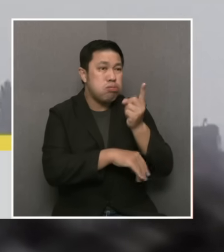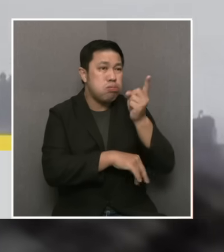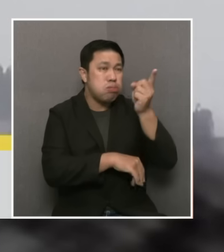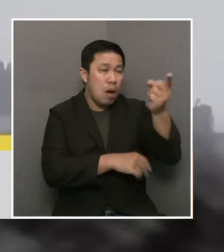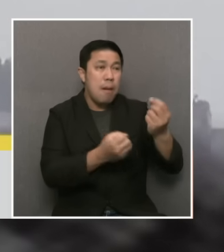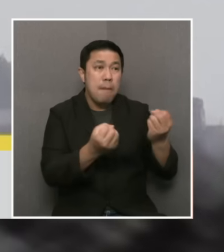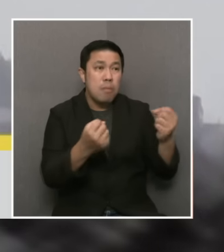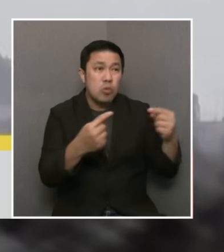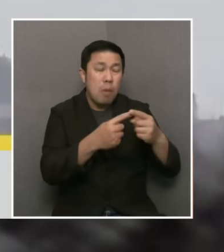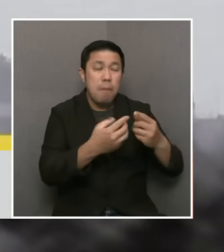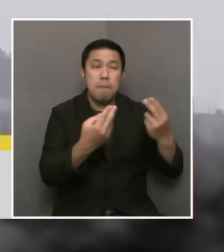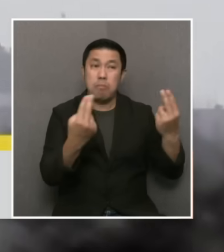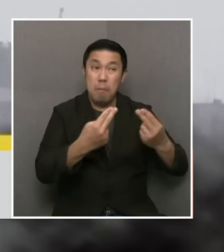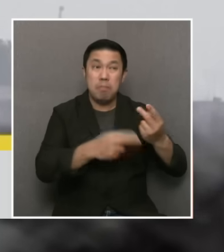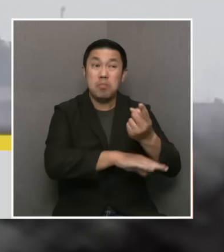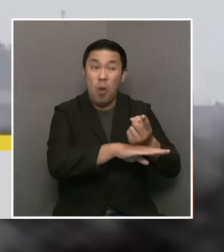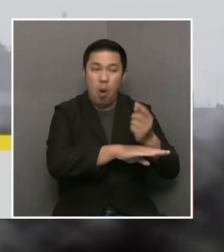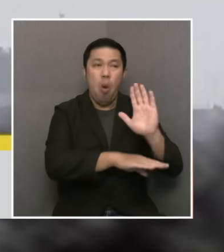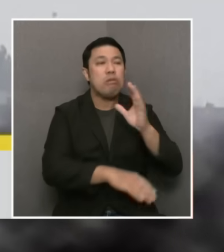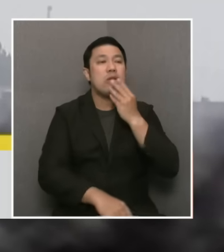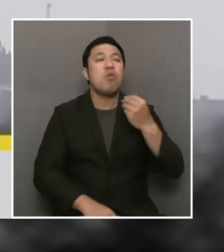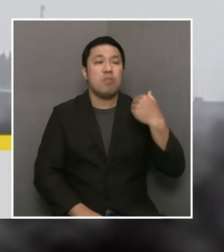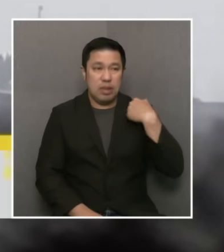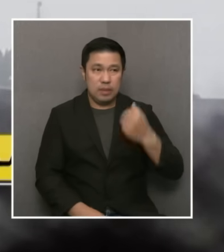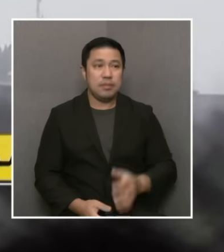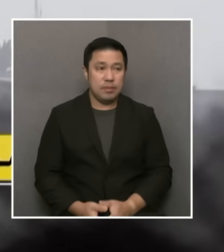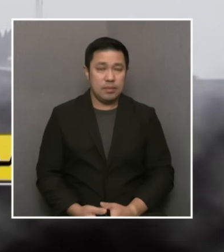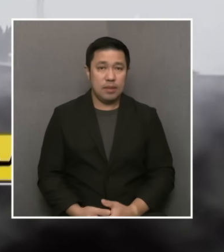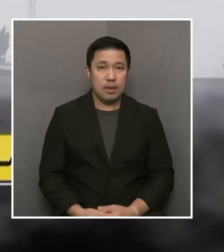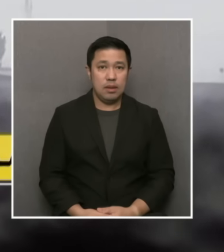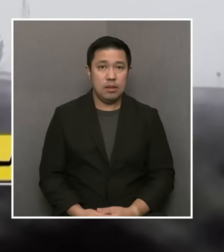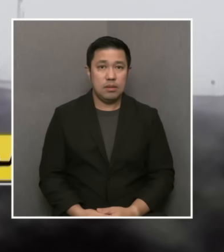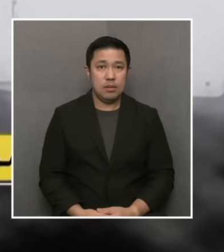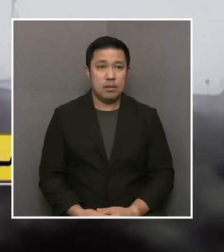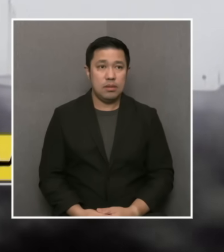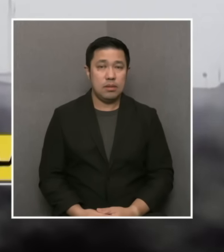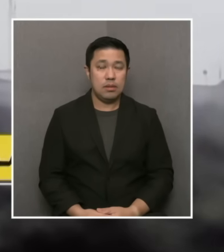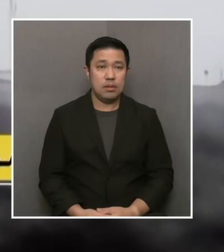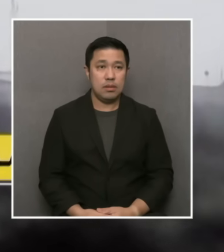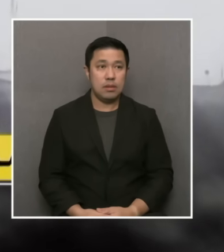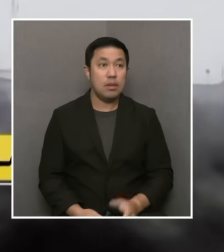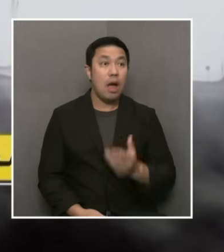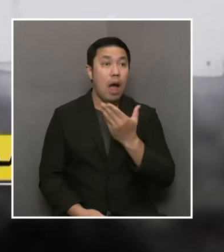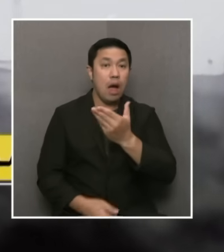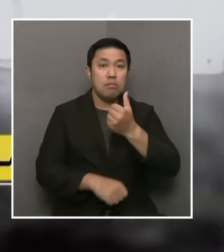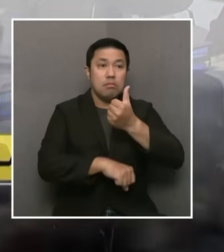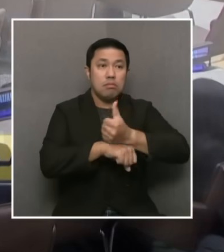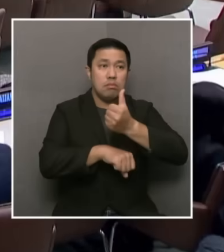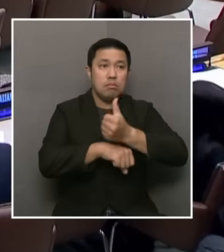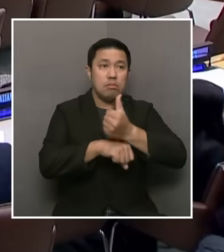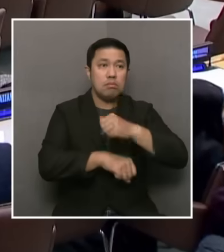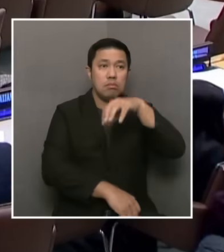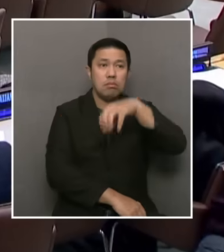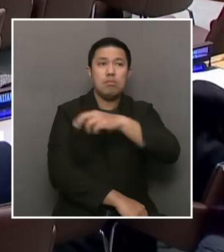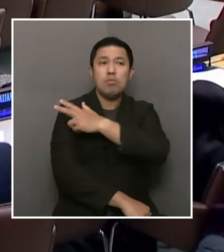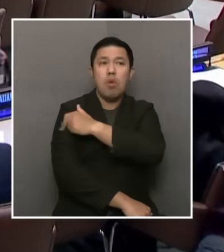ถถังใส่อิสราเอลด้วยด้านทรีโดสอัธานอมกรีเบยซุสผู้อำนวยการองค์การอนามัยโล